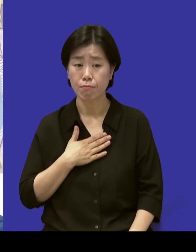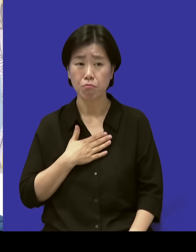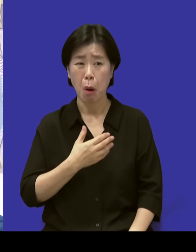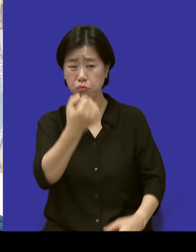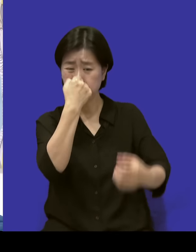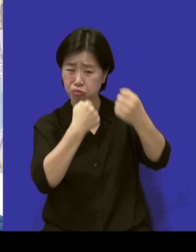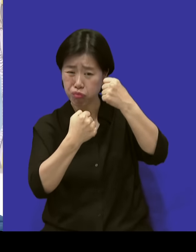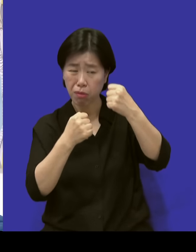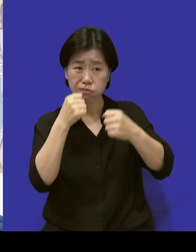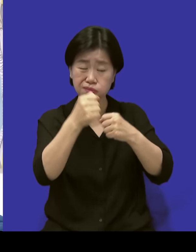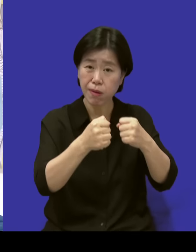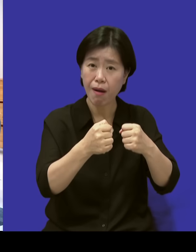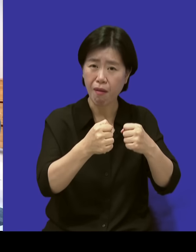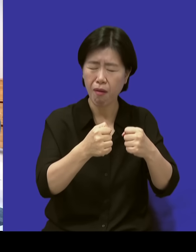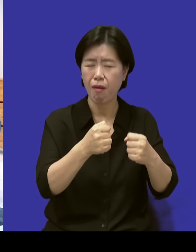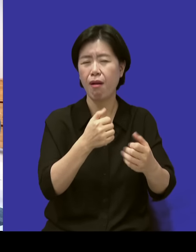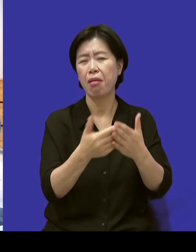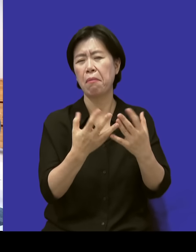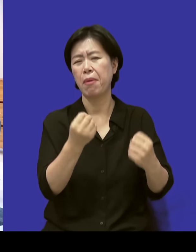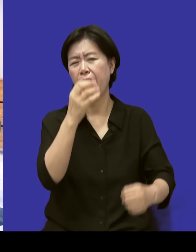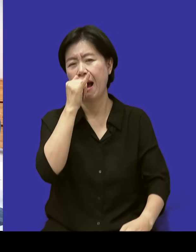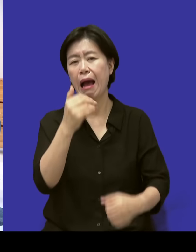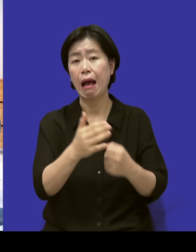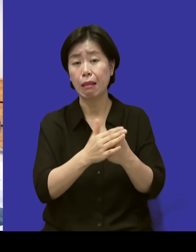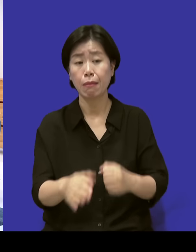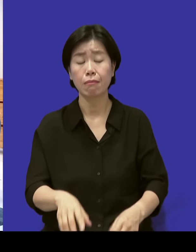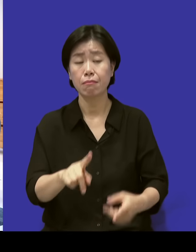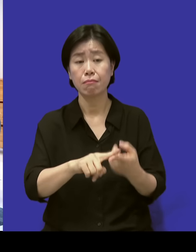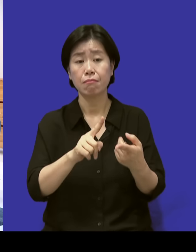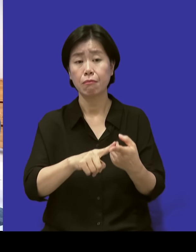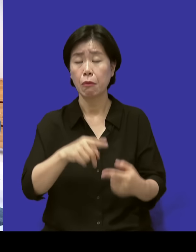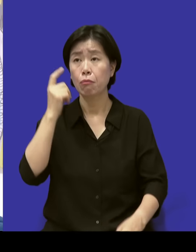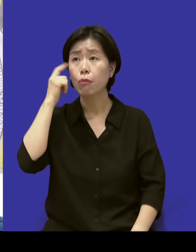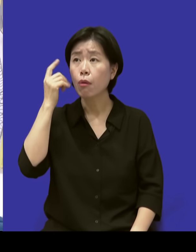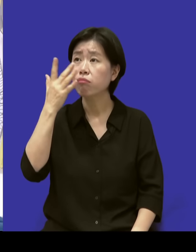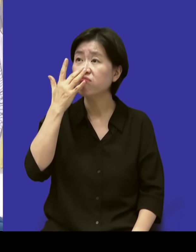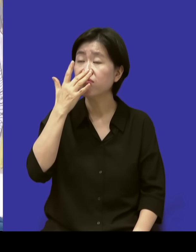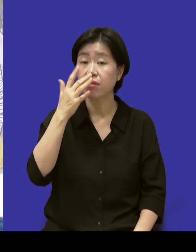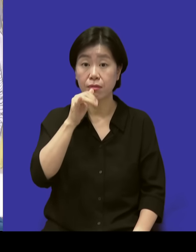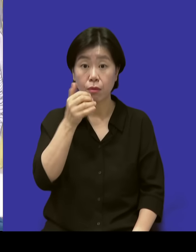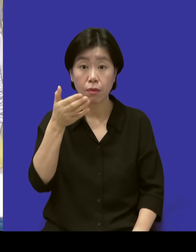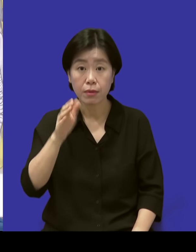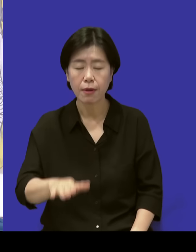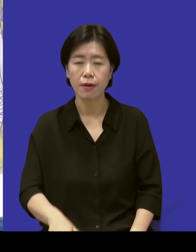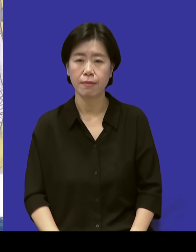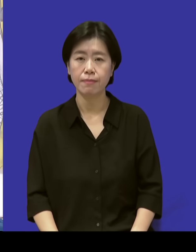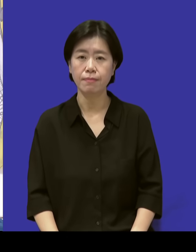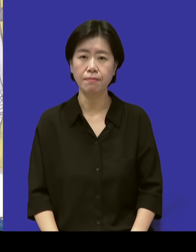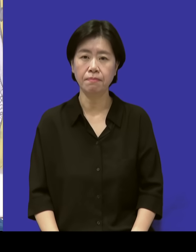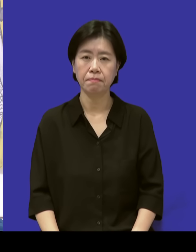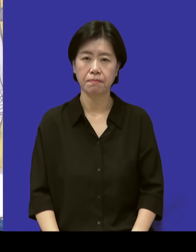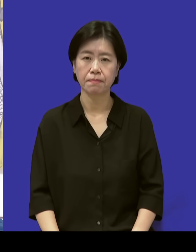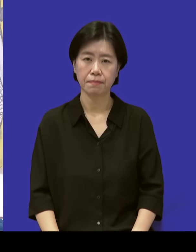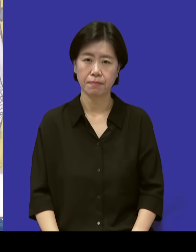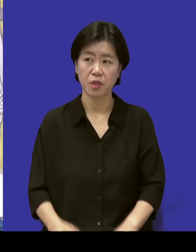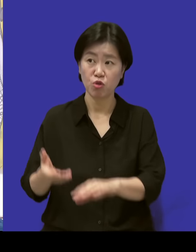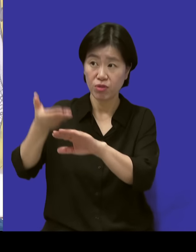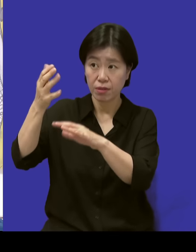일은 뭐 수시로 일어나기도 하고 그래서 저는 그 대수롭지 않게 생각했는데 예. 이거를 이제 저희 회사 측에서는